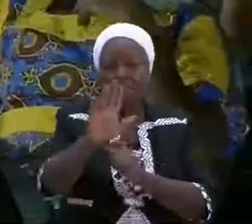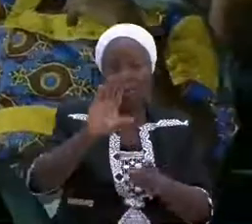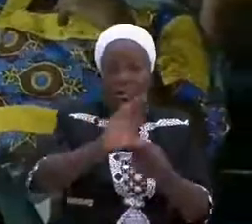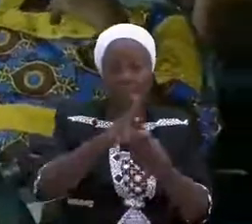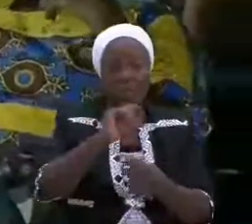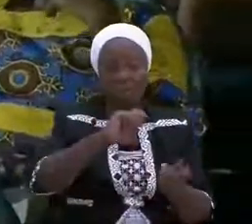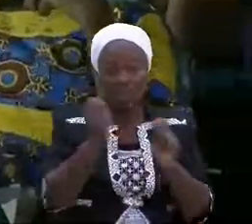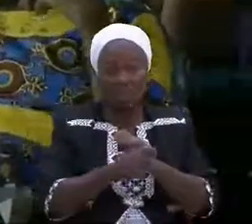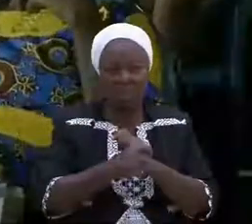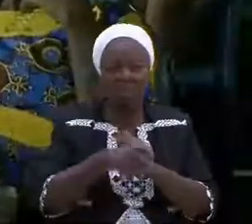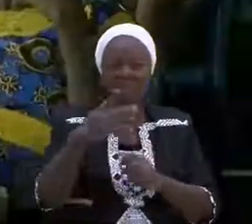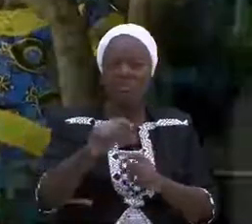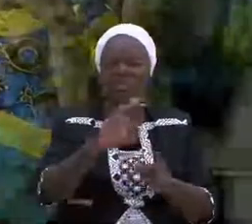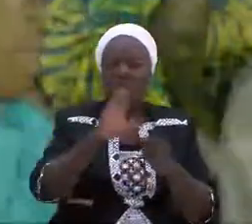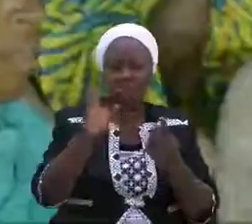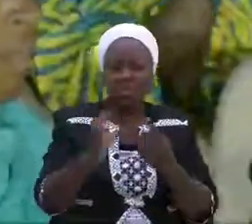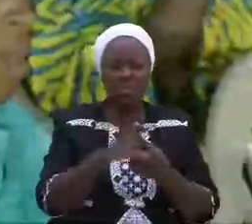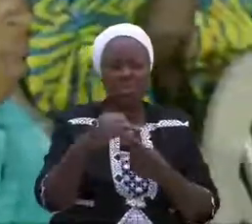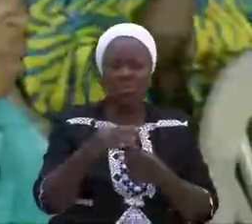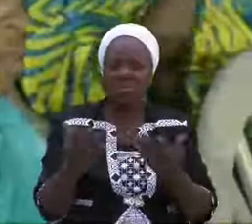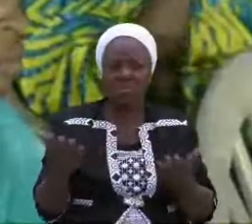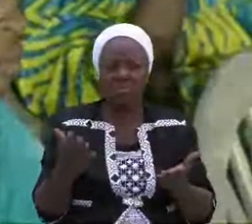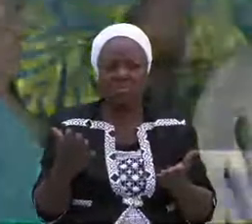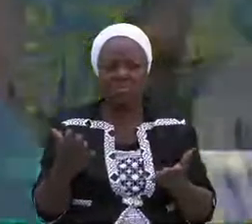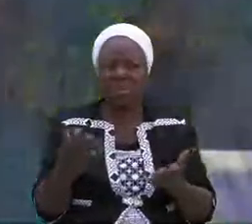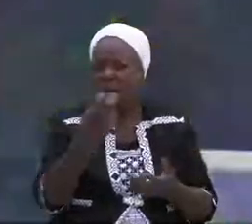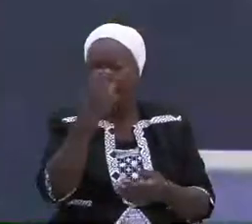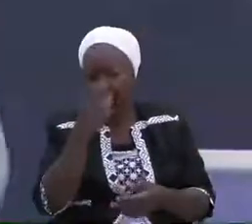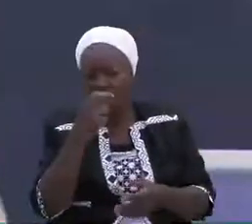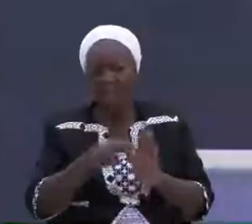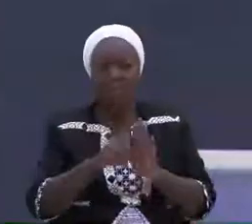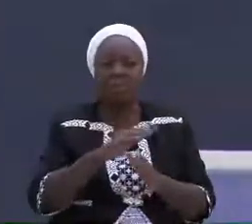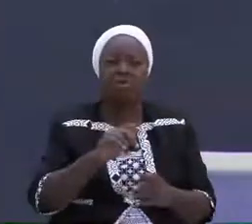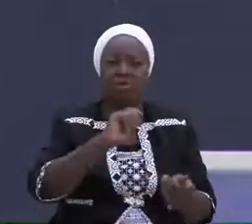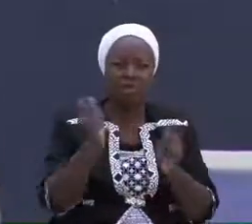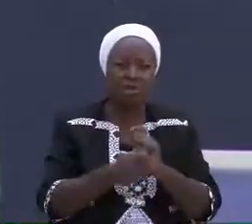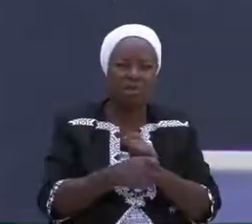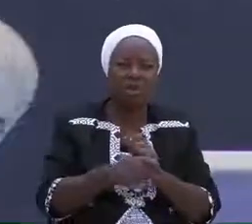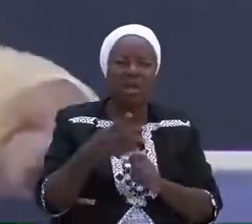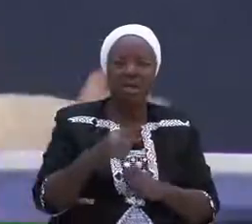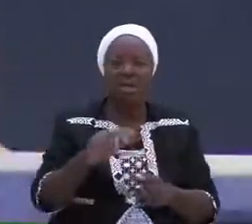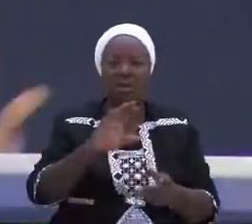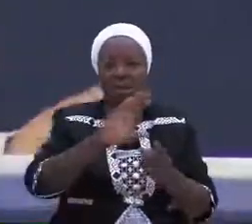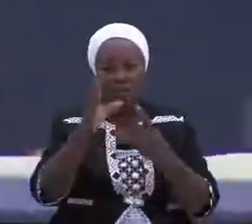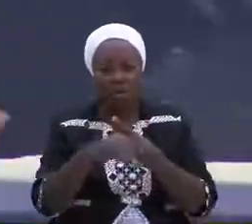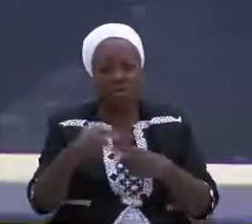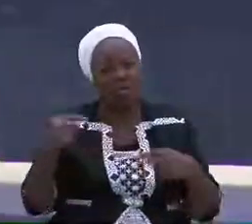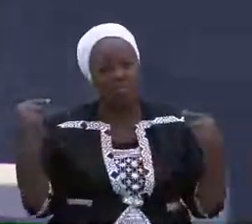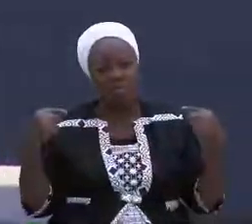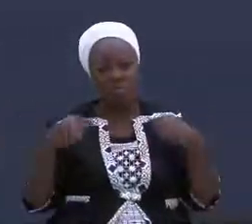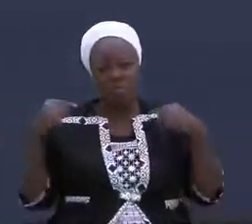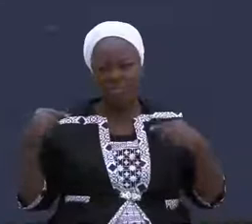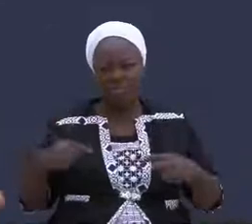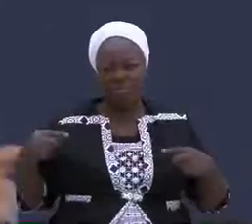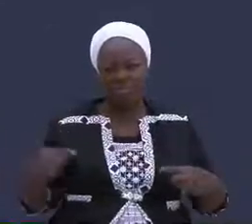Ton état de paralysie va changer. Ton état d'aveuglement va changer. Ton état de douleur